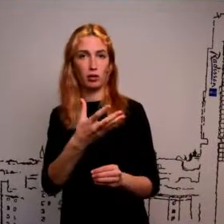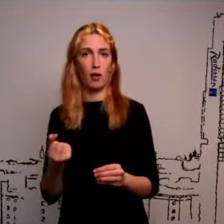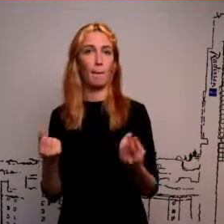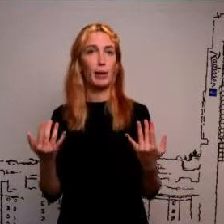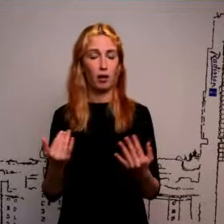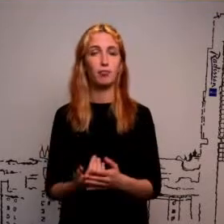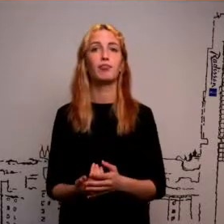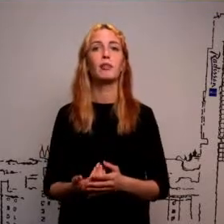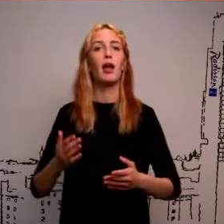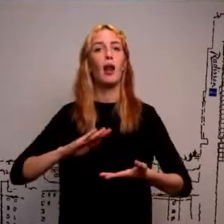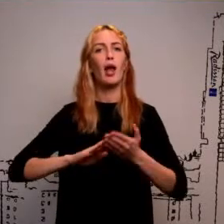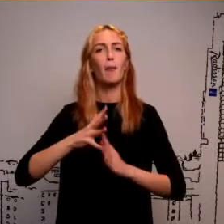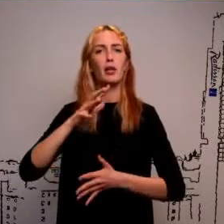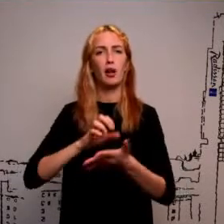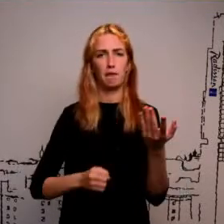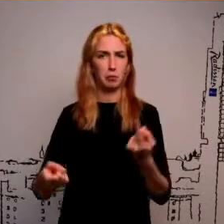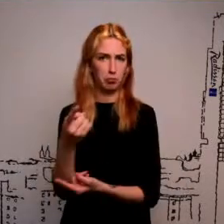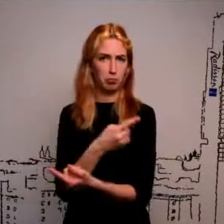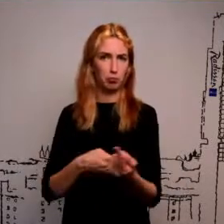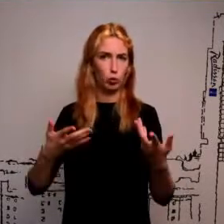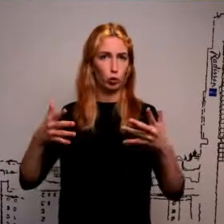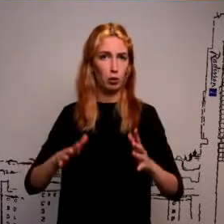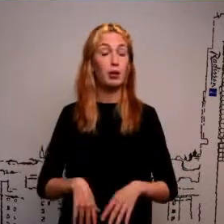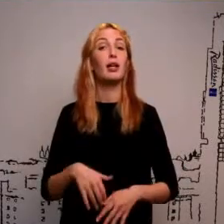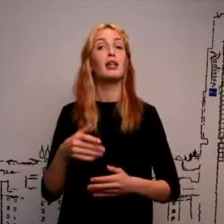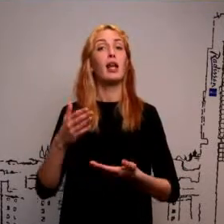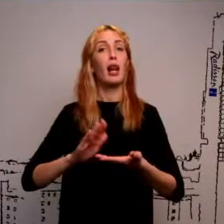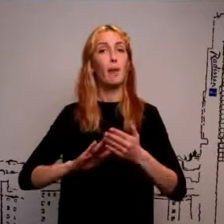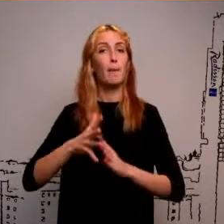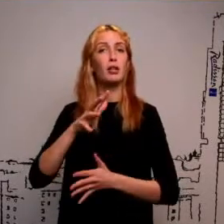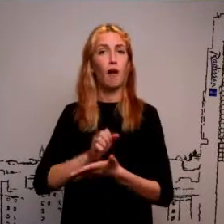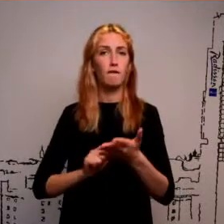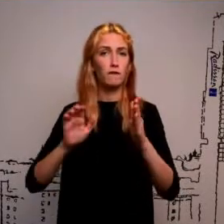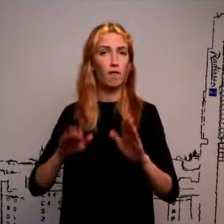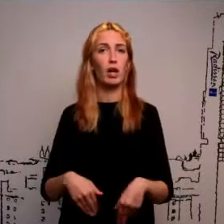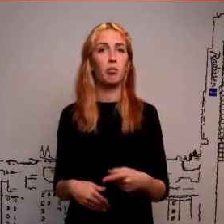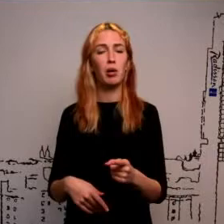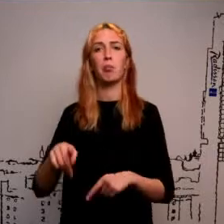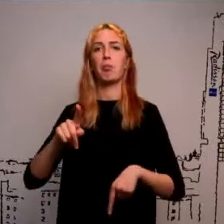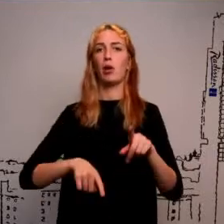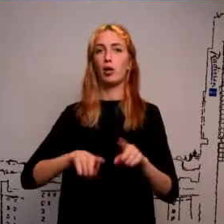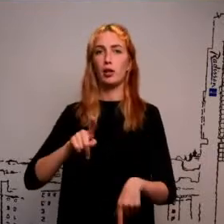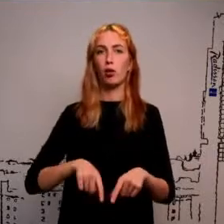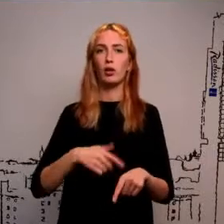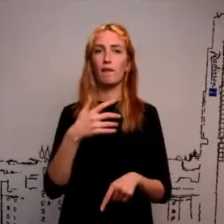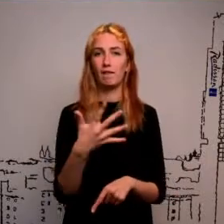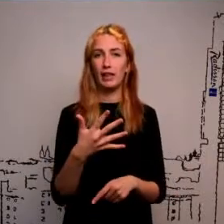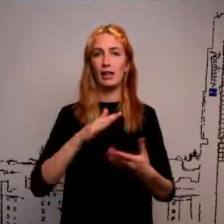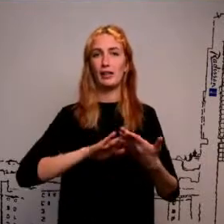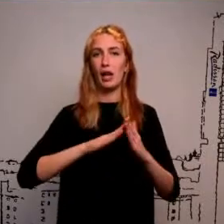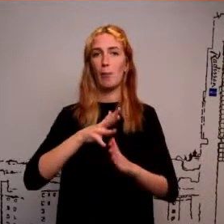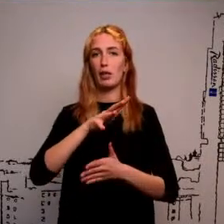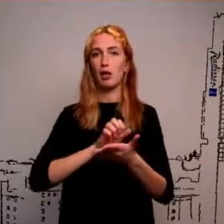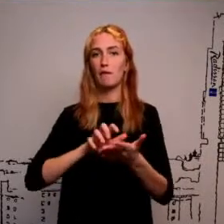jutuks, et need võivad isegi olla mõnel juhul, eks ole, on olemas üldiselt 5 leppetrahvi,